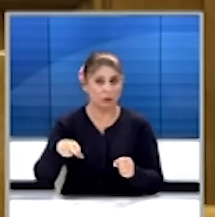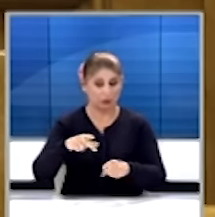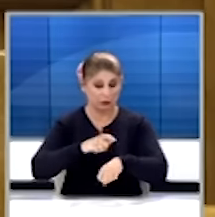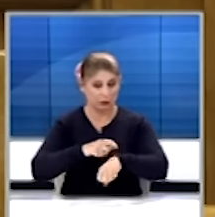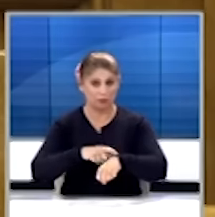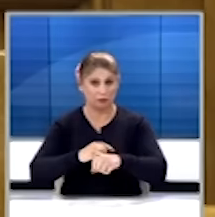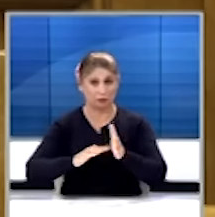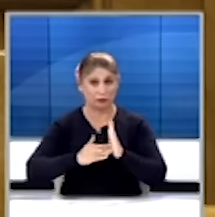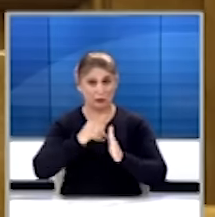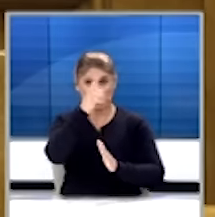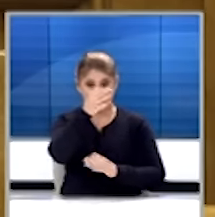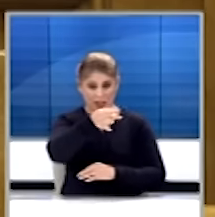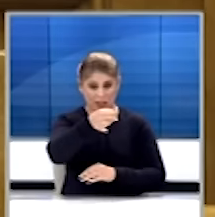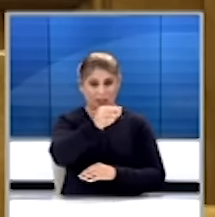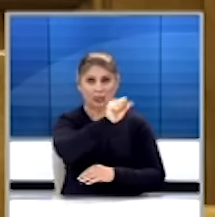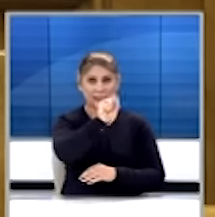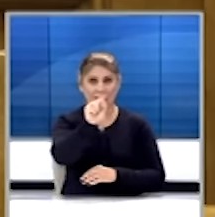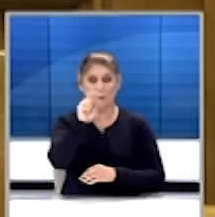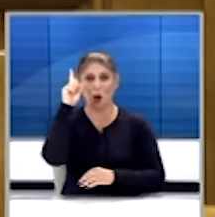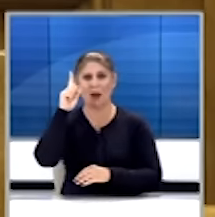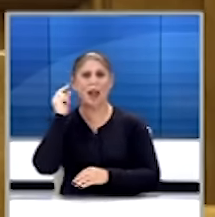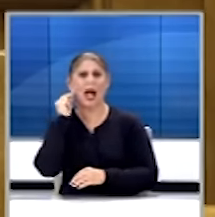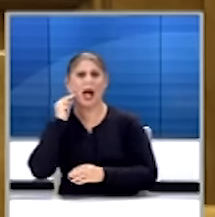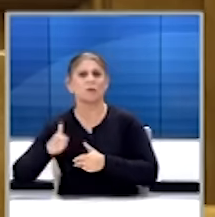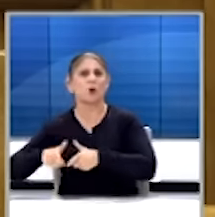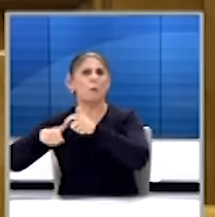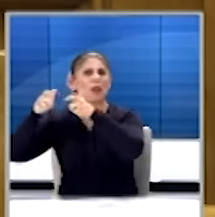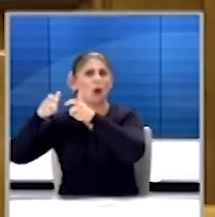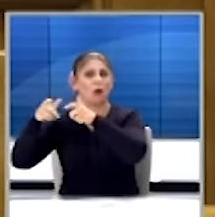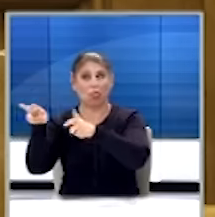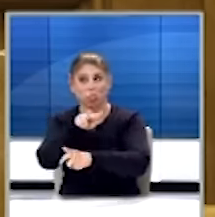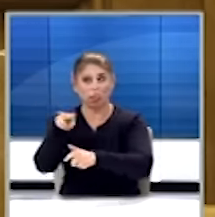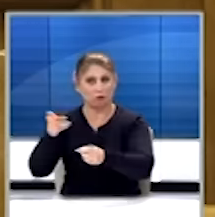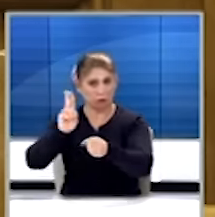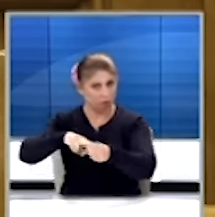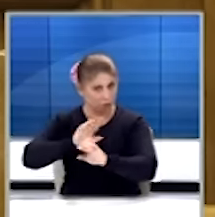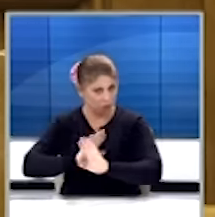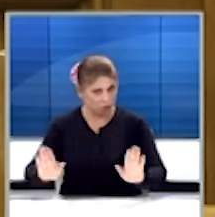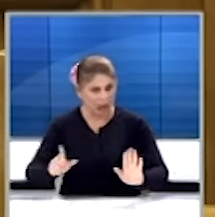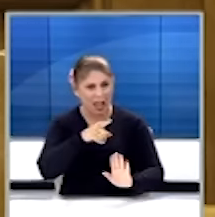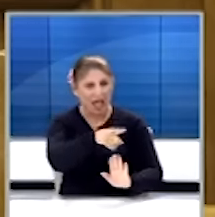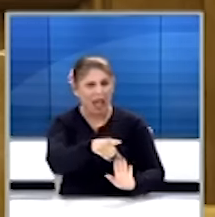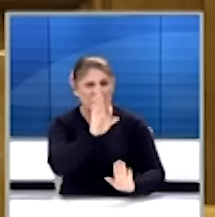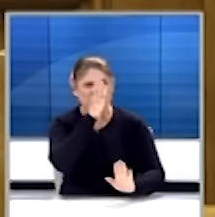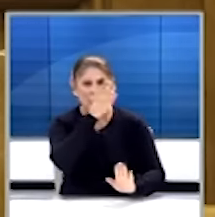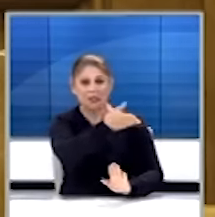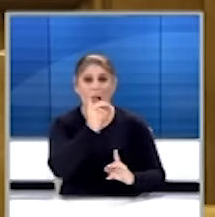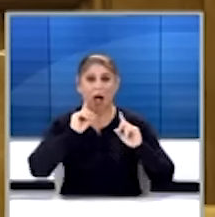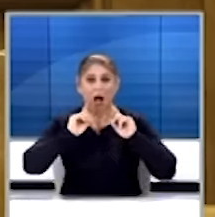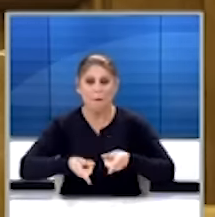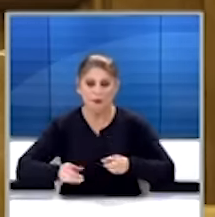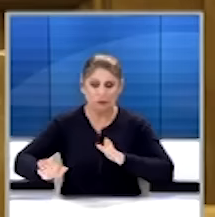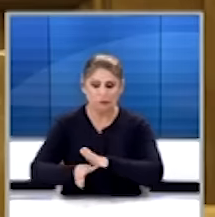υπηρεσίας, στη Σάμο και στον Ασπρόπυργο. Η απίθμενη υποκρισία σας αποκαλύπτεται και από την απόφασή σας να